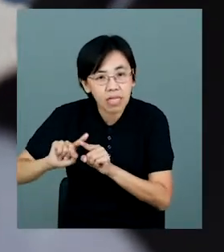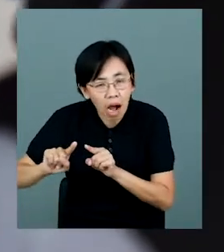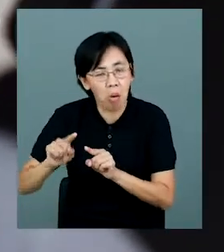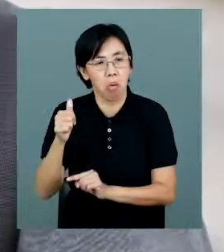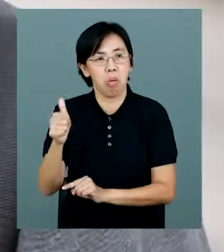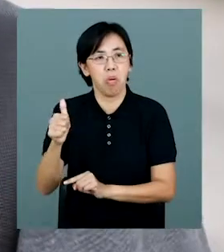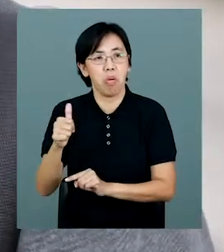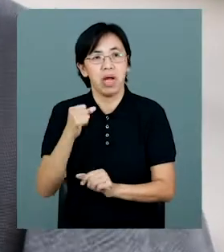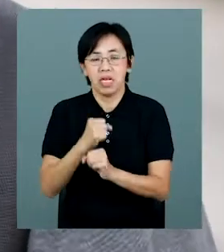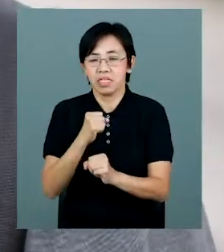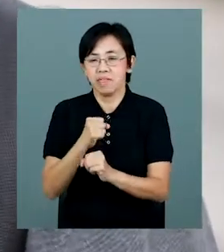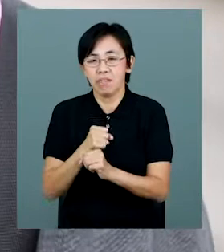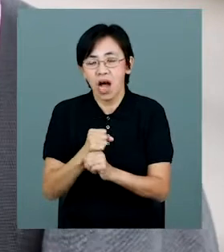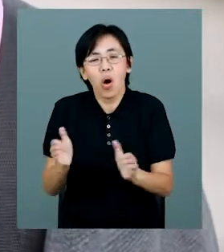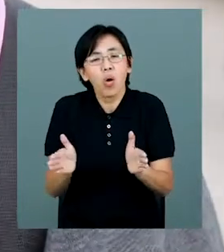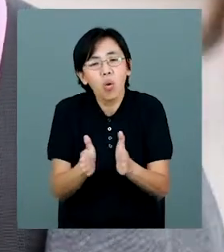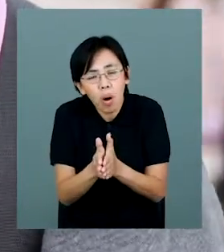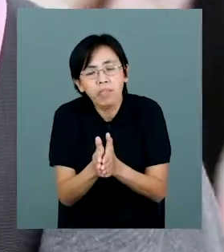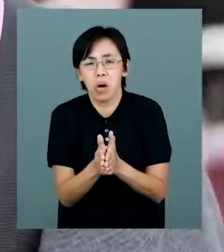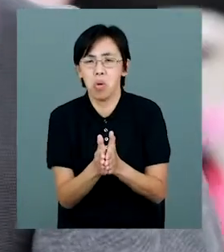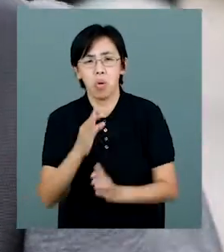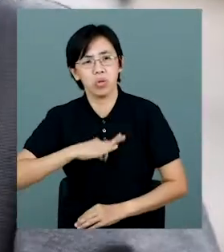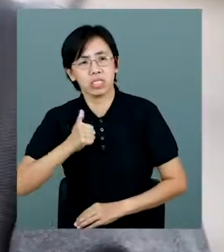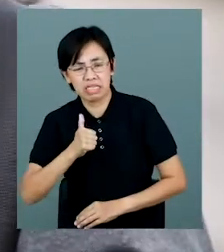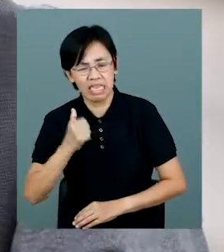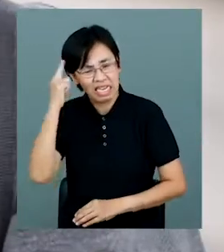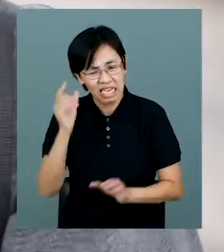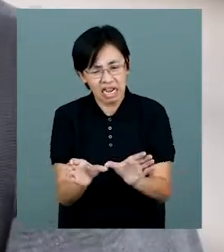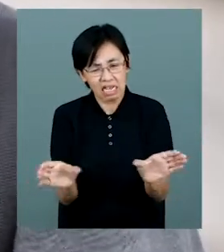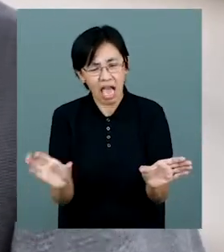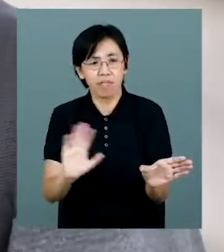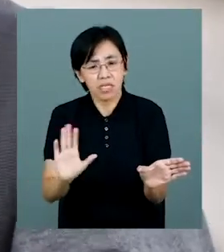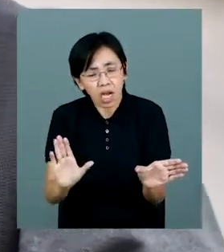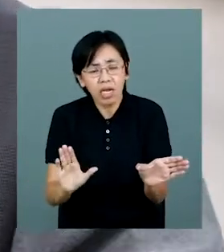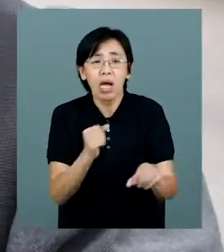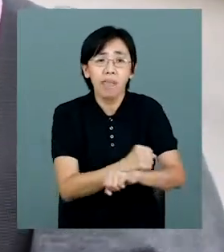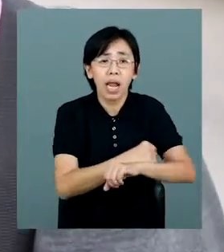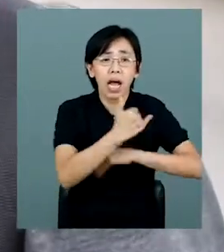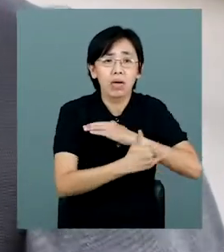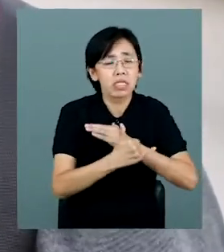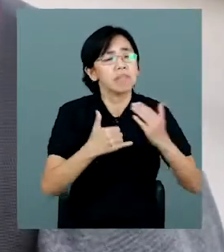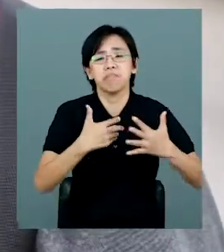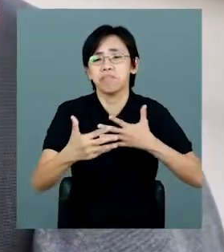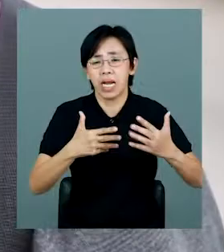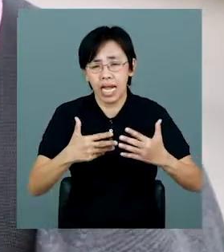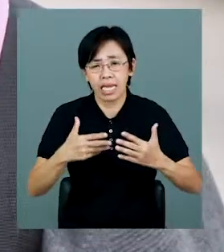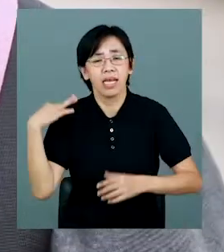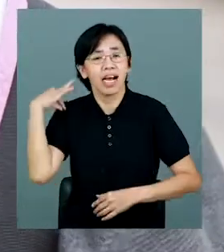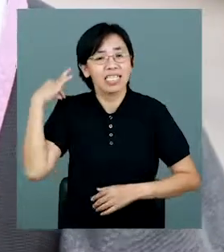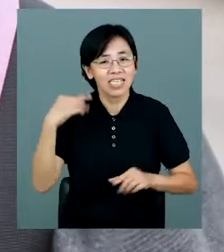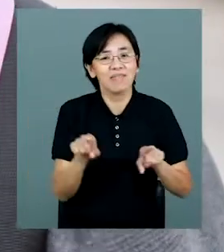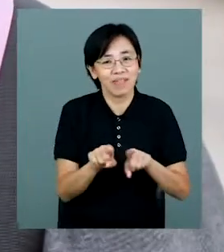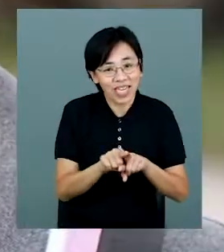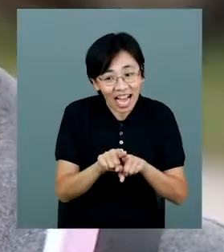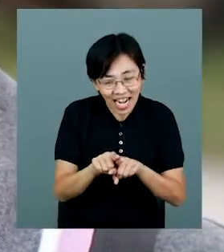งให้เราได้ดีที่ได้ทำหน้าที่กับต่างด้าวเลยเราก็ไม่ได้แบ่งแยกใช่ไหมคะคือทำแบบทั่วไปเพราะเราคือจิตอาสาเขาก็